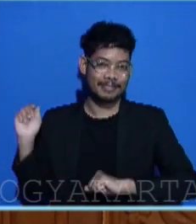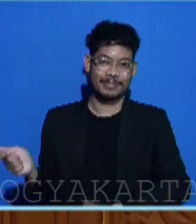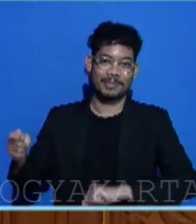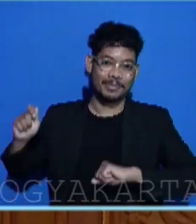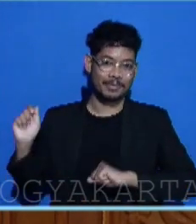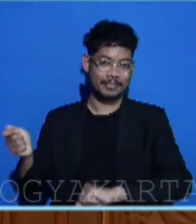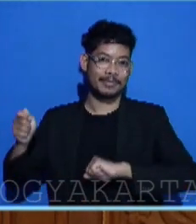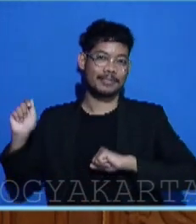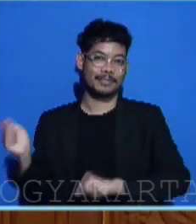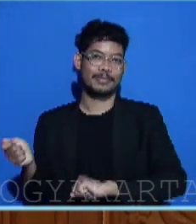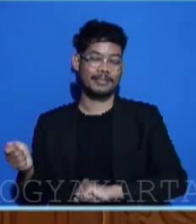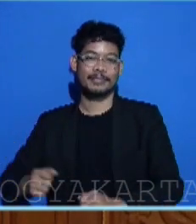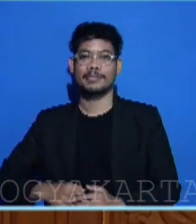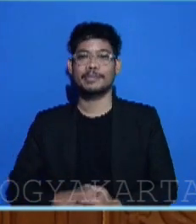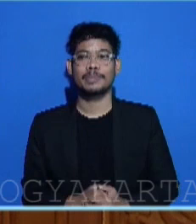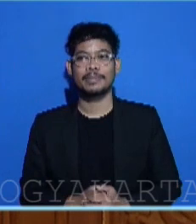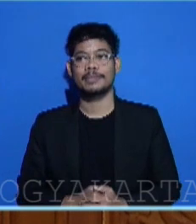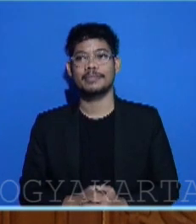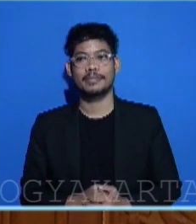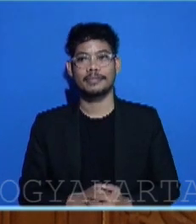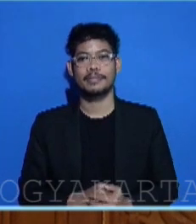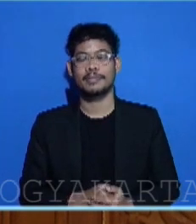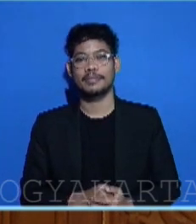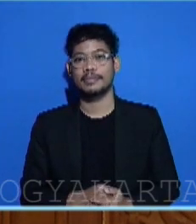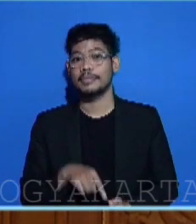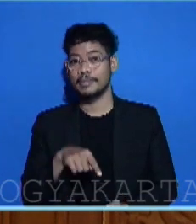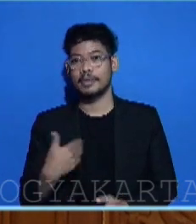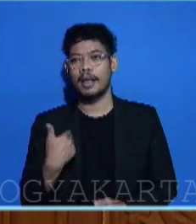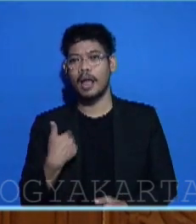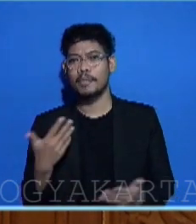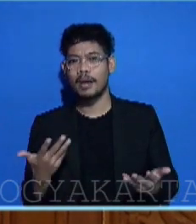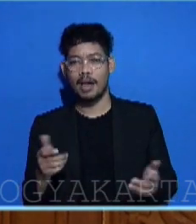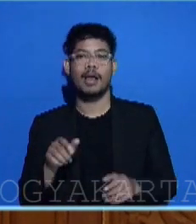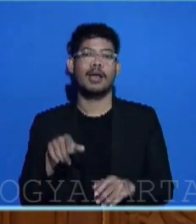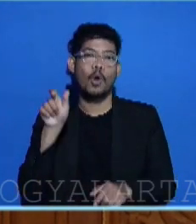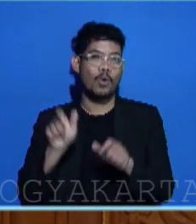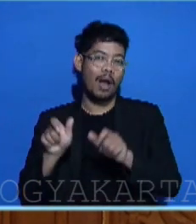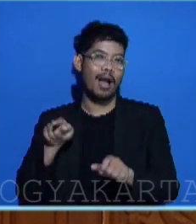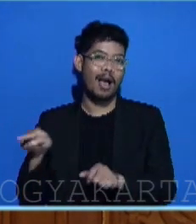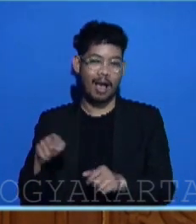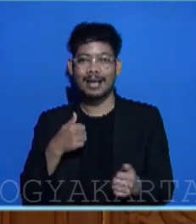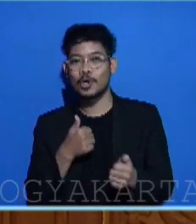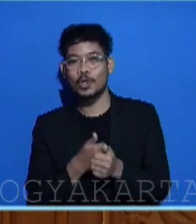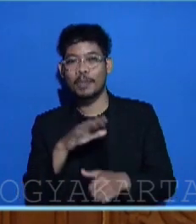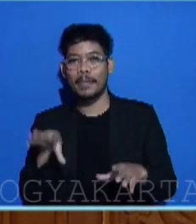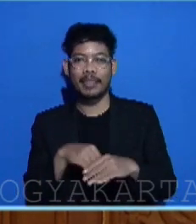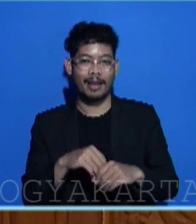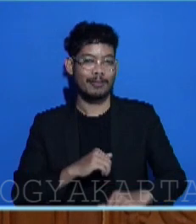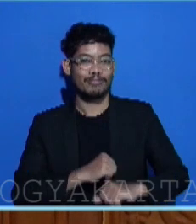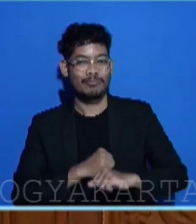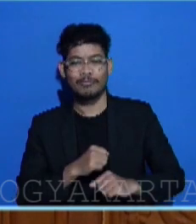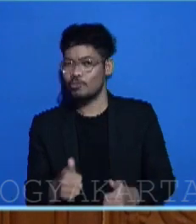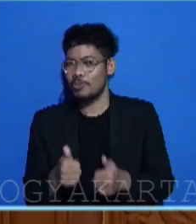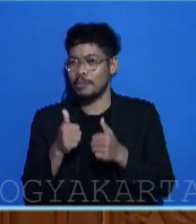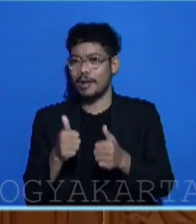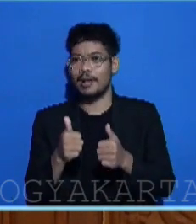ingkang dugi sak meniko Tase Dipo nuri-uri dening warga masyarakat kepada salah tunggal kesenian tradisional unggulan wonten Kelurahan